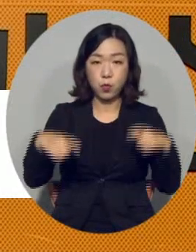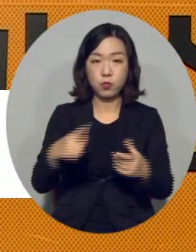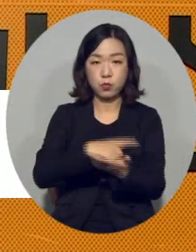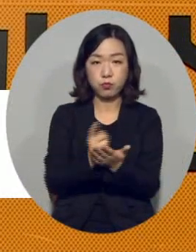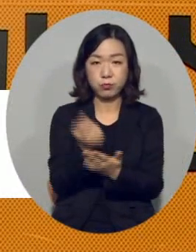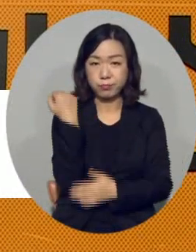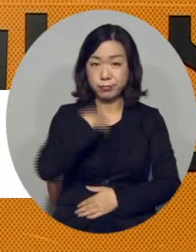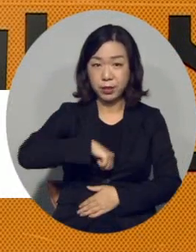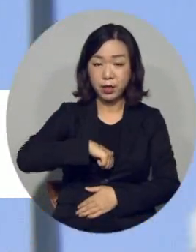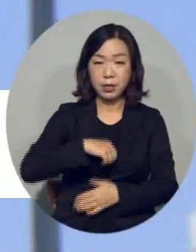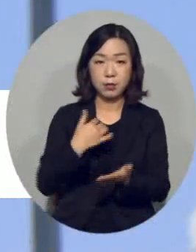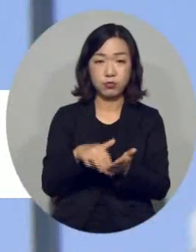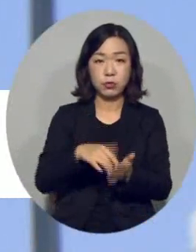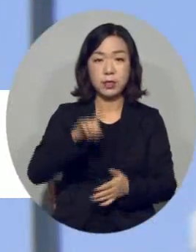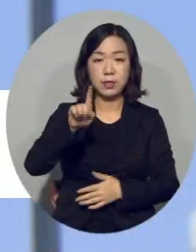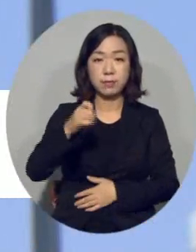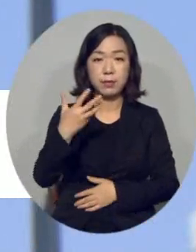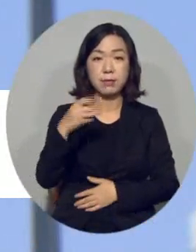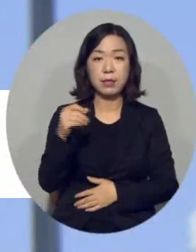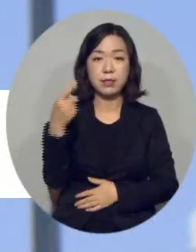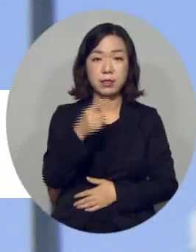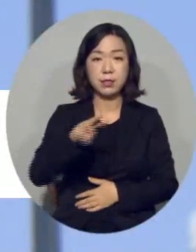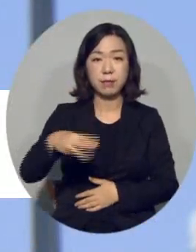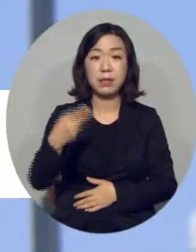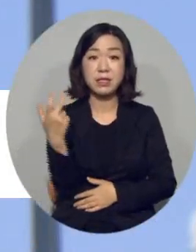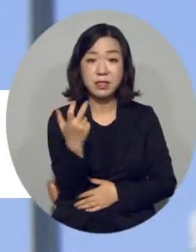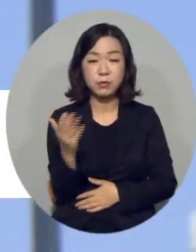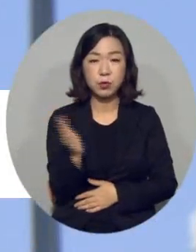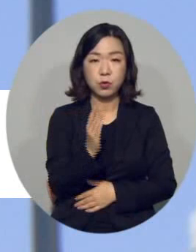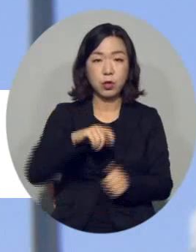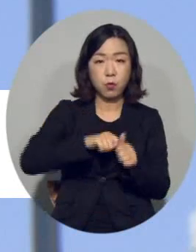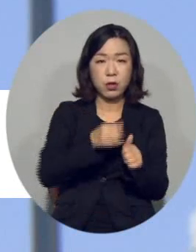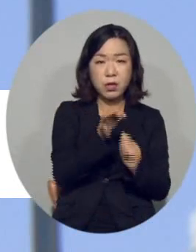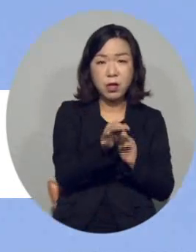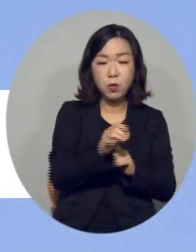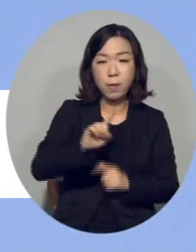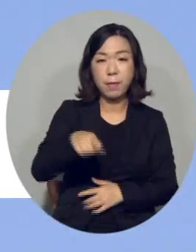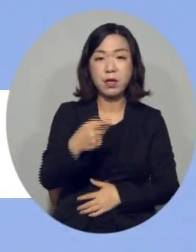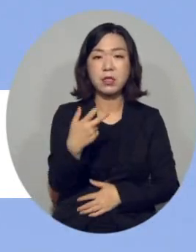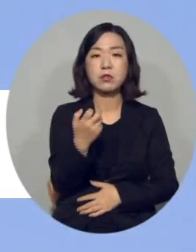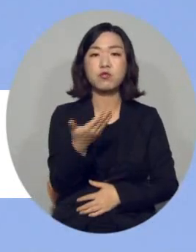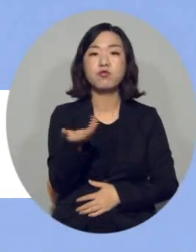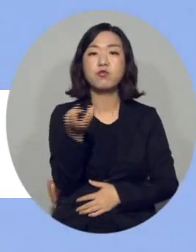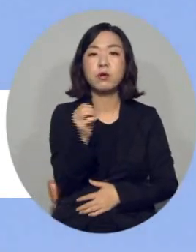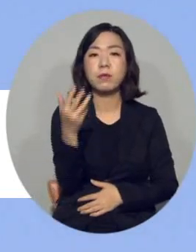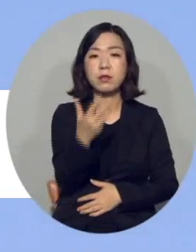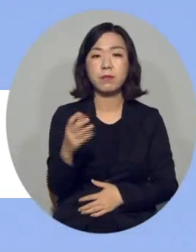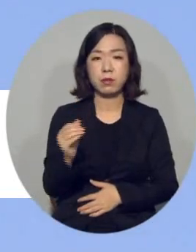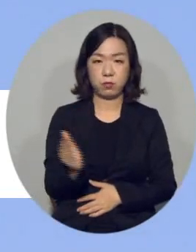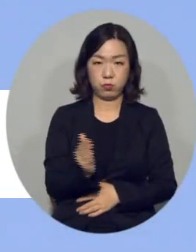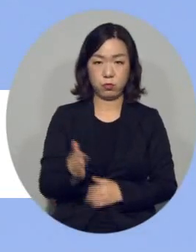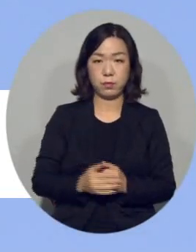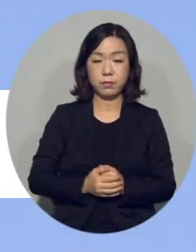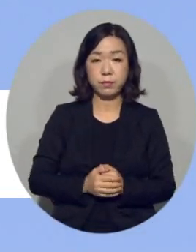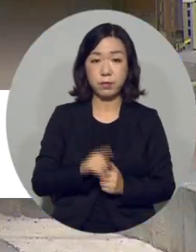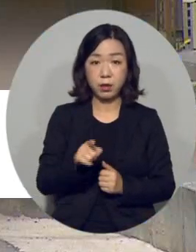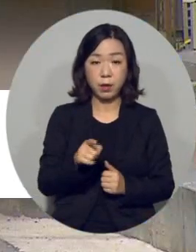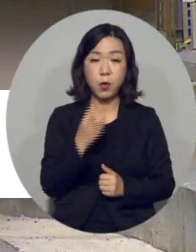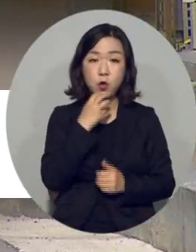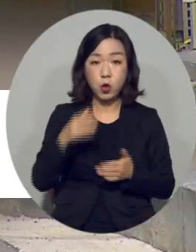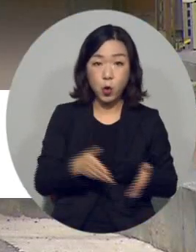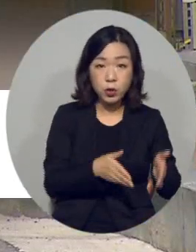10 81301 응 권으로 부가된 같은 료 10102 19억 8000만원 이나 됐습니다 이는